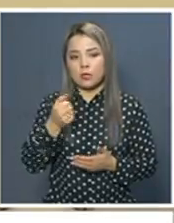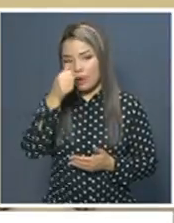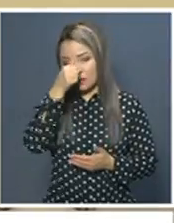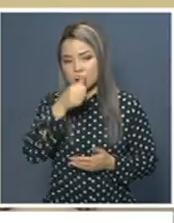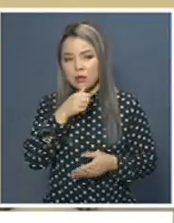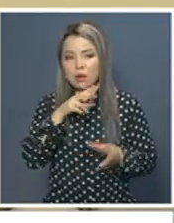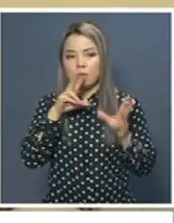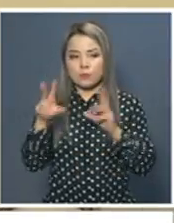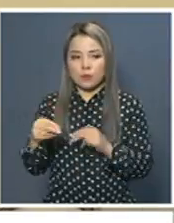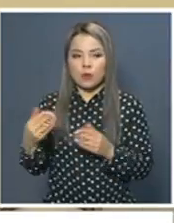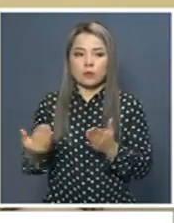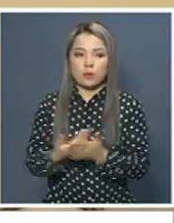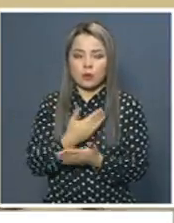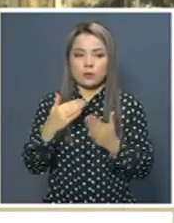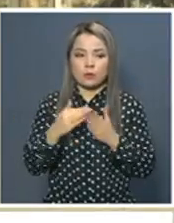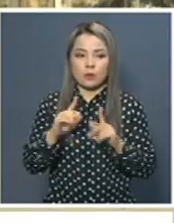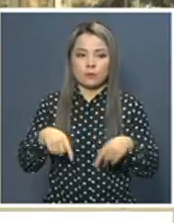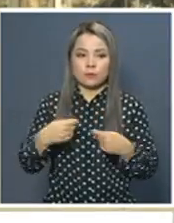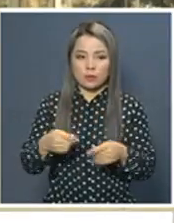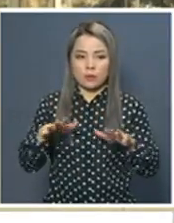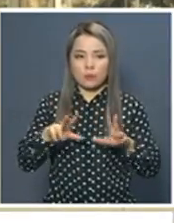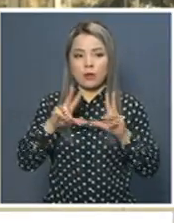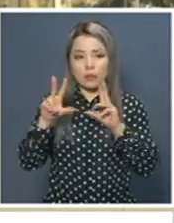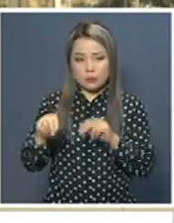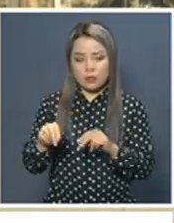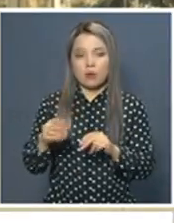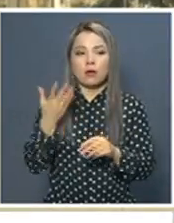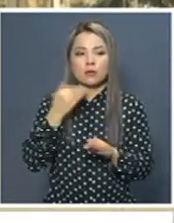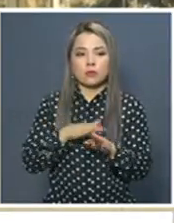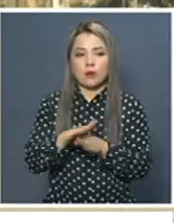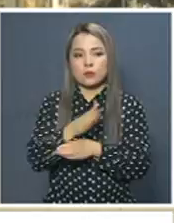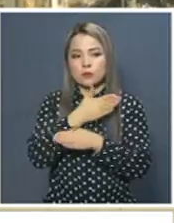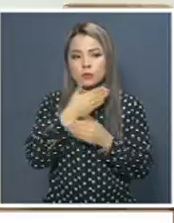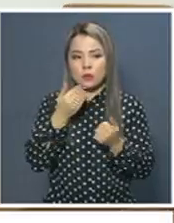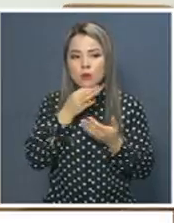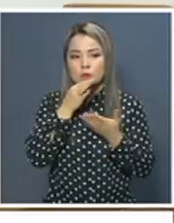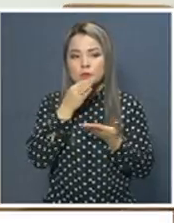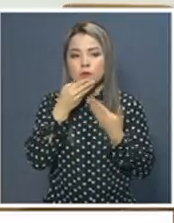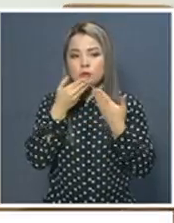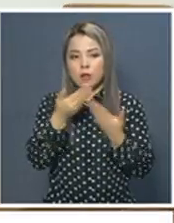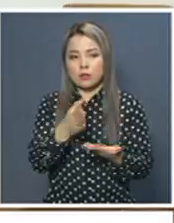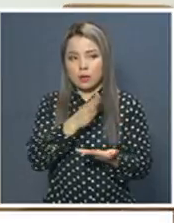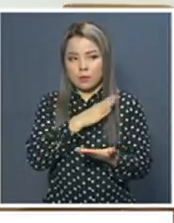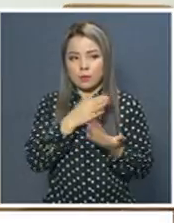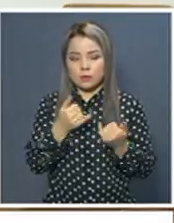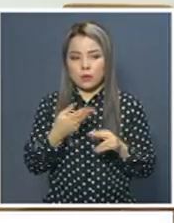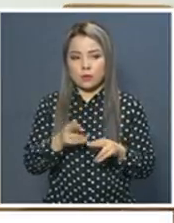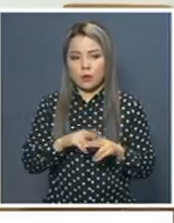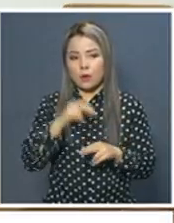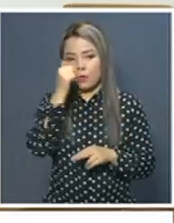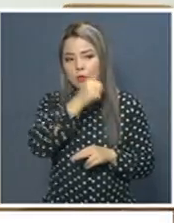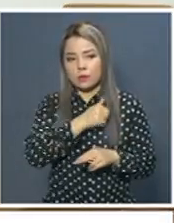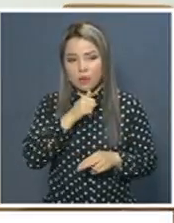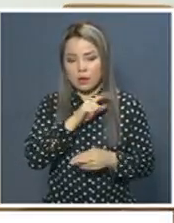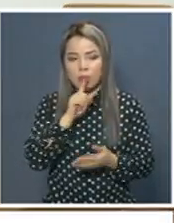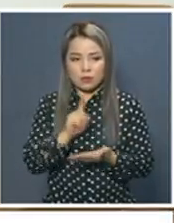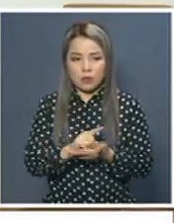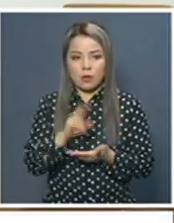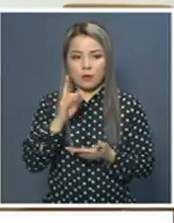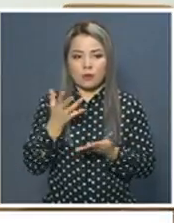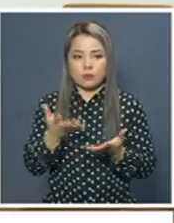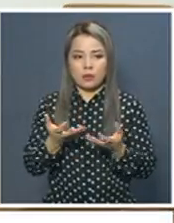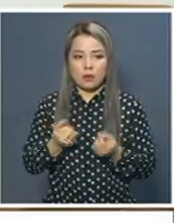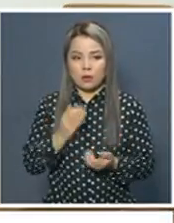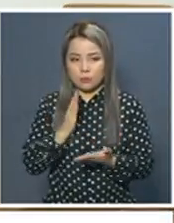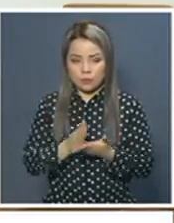деген әкімнің орынбасарын орнынан таптық. Уәденің неге орындалмағанын сұрадық. Осы жылда пәтер алады дегеніміз, біздің